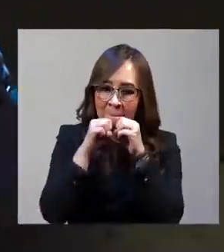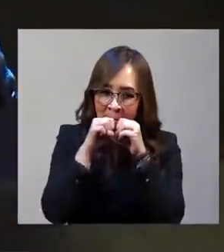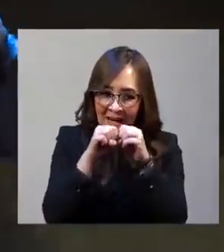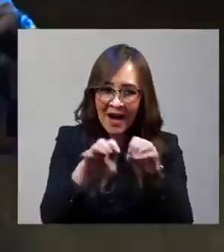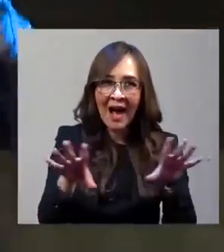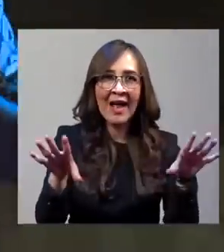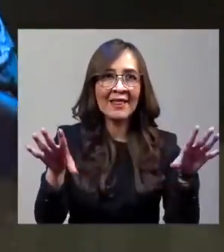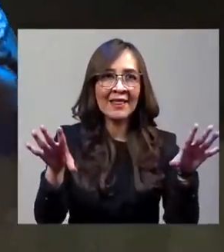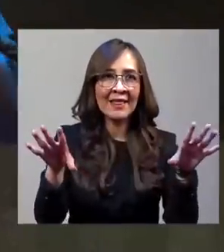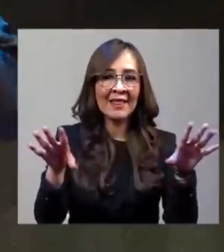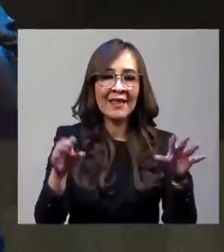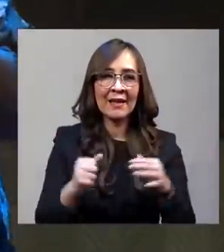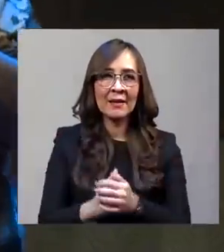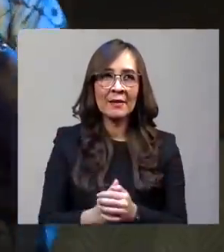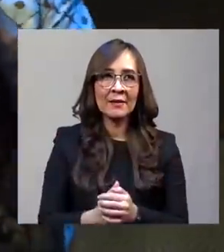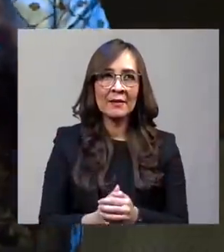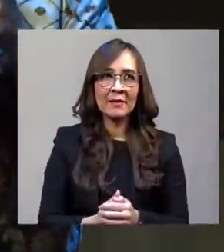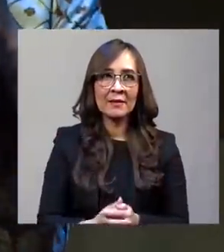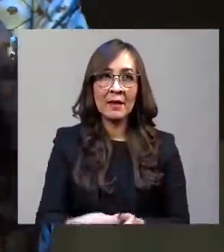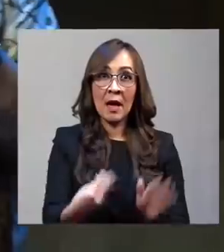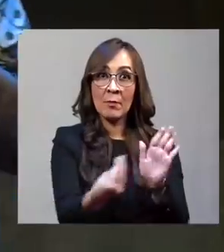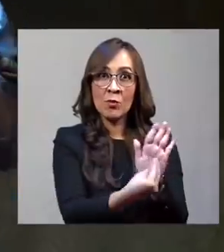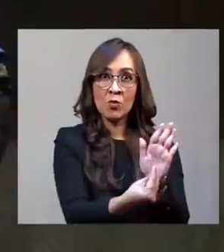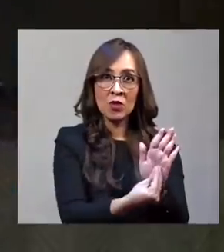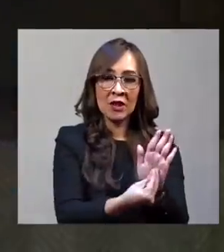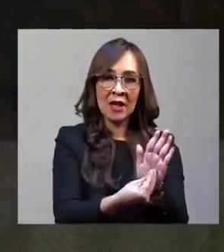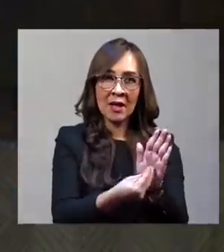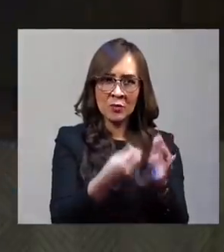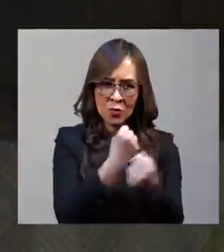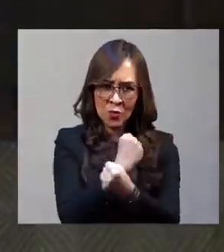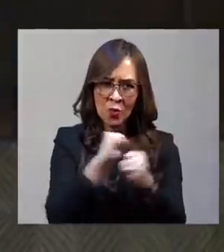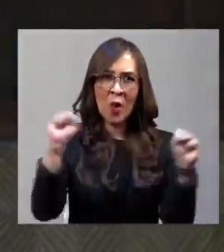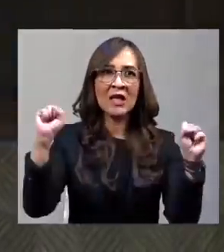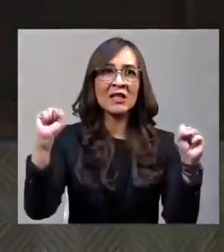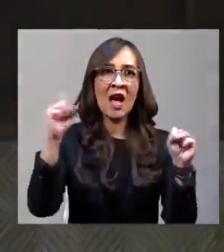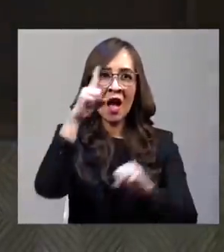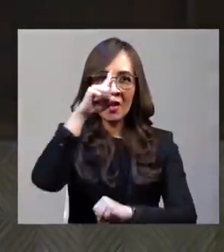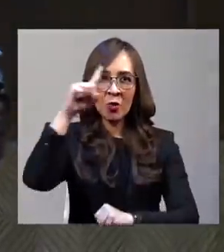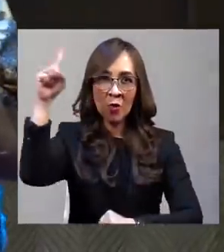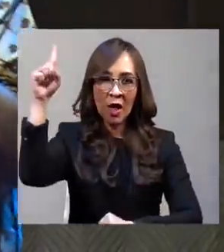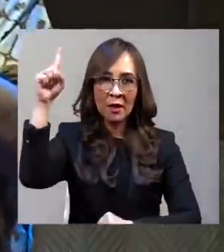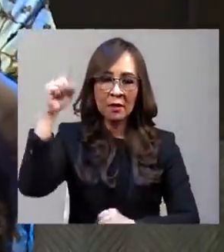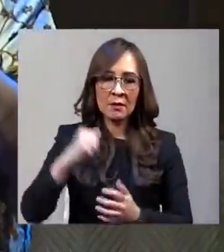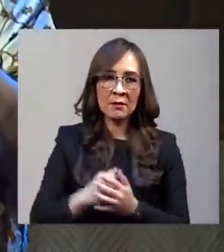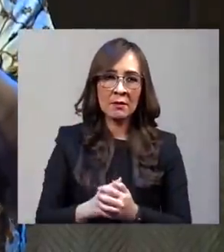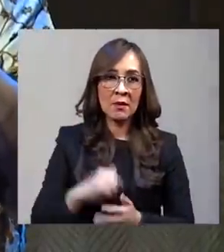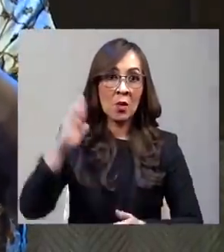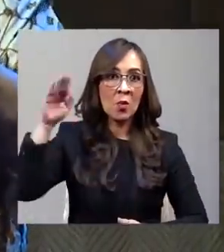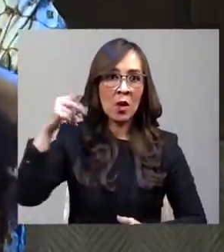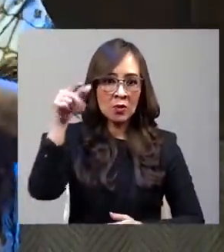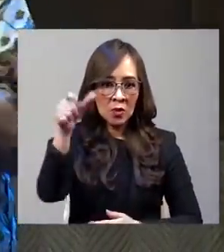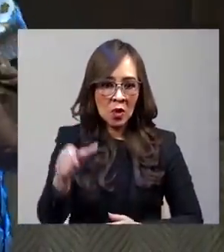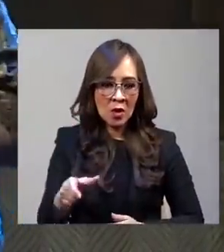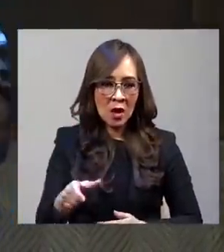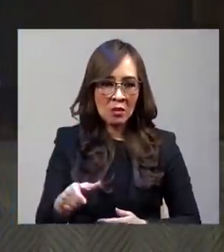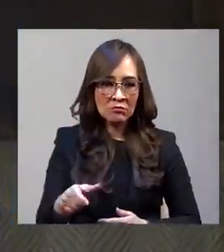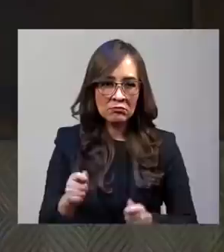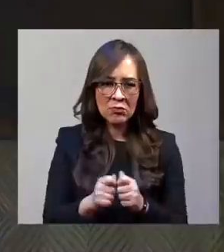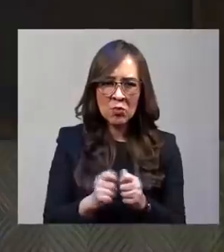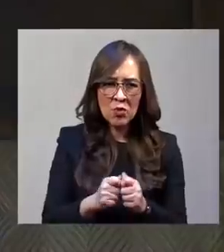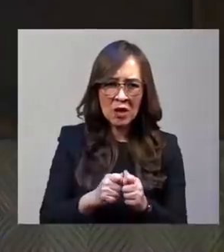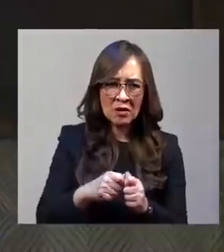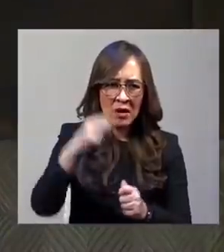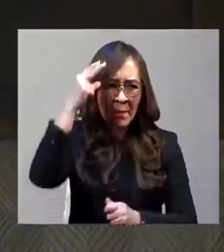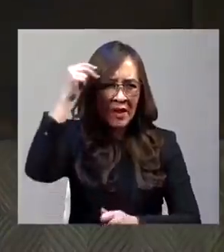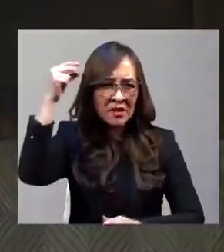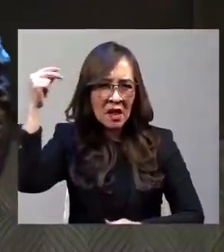akan menyatakan kuasa Allah. Bahwa ketika orang merancangkan kejahatan buat kita. Ketika orang mau